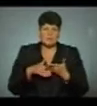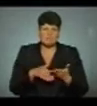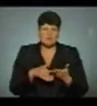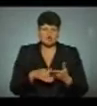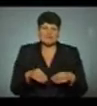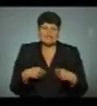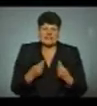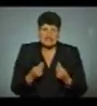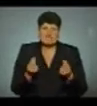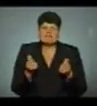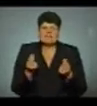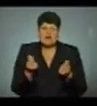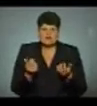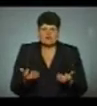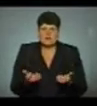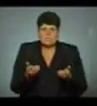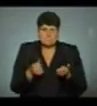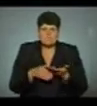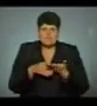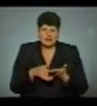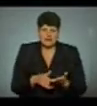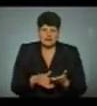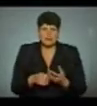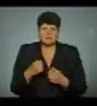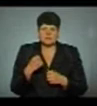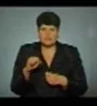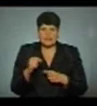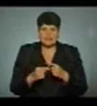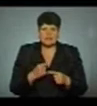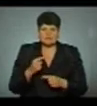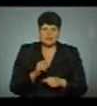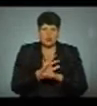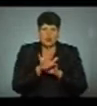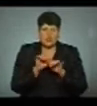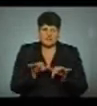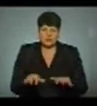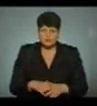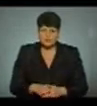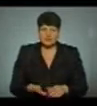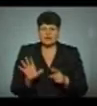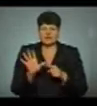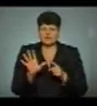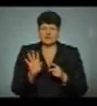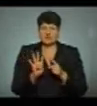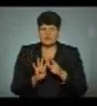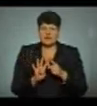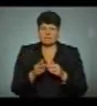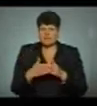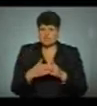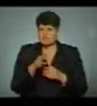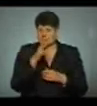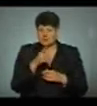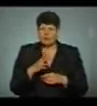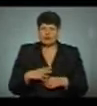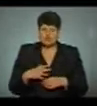надання фінансової підтримки для подолання наслідків коронавірусу. Четверте. Найближчим часом очікуємо від